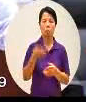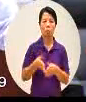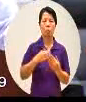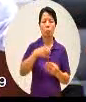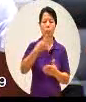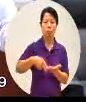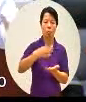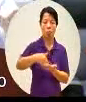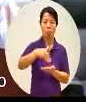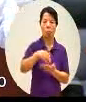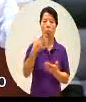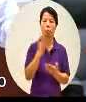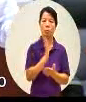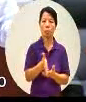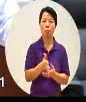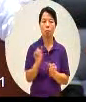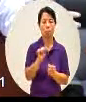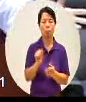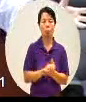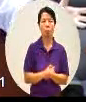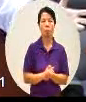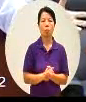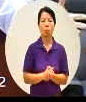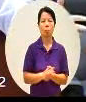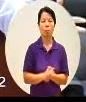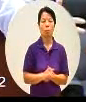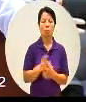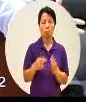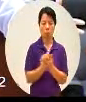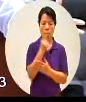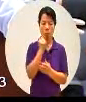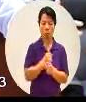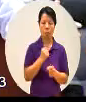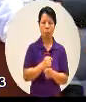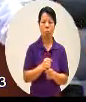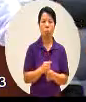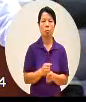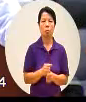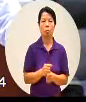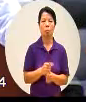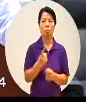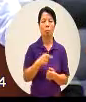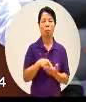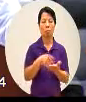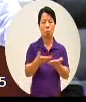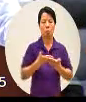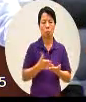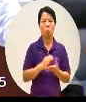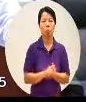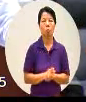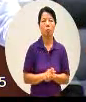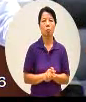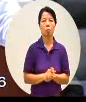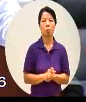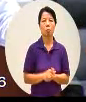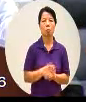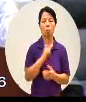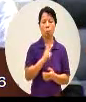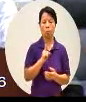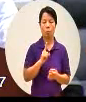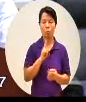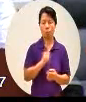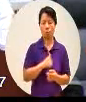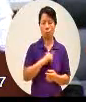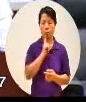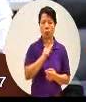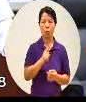无，拢无法度。所以看一看，唯一能做的就是征收。无，市地方主席唯一能做的